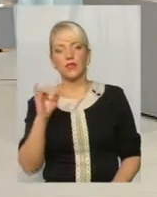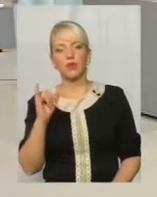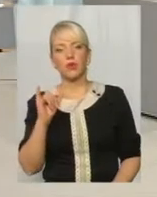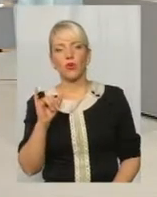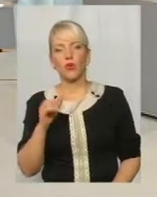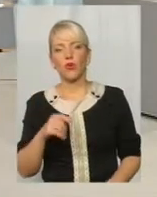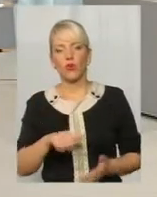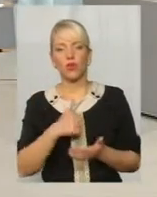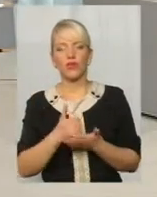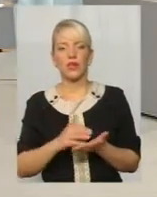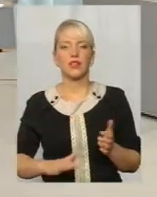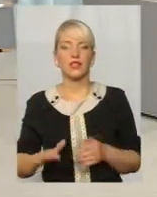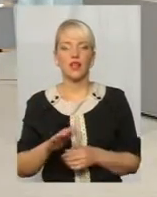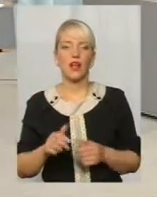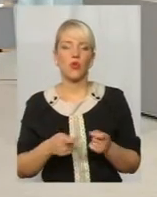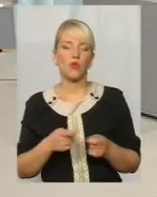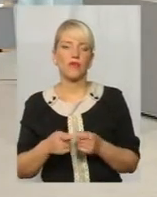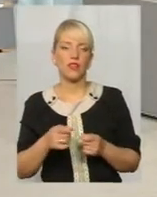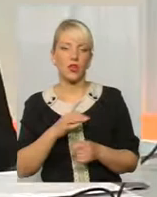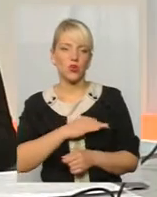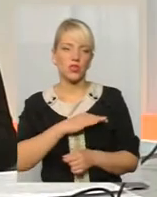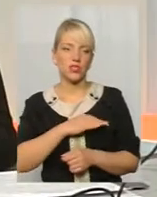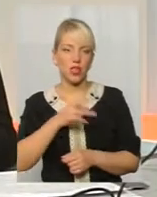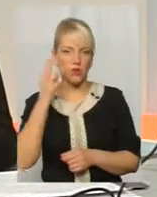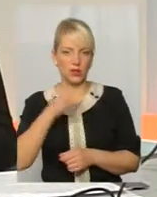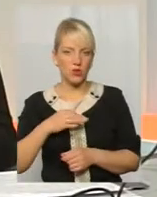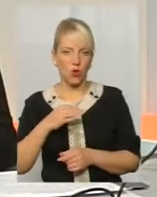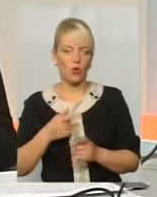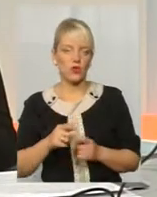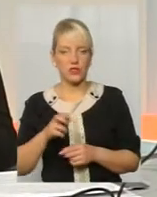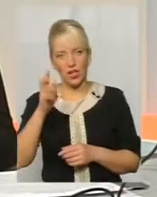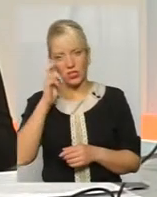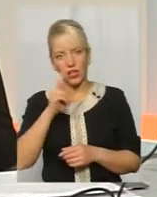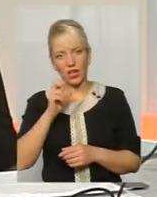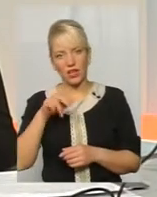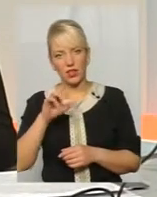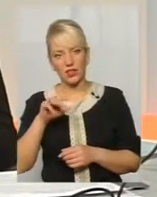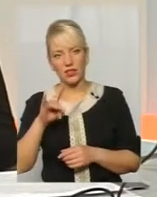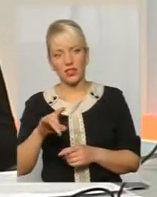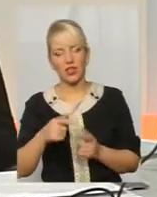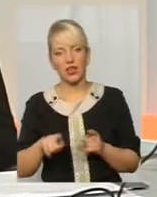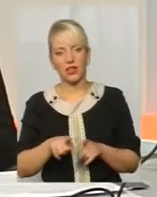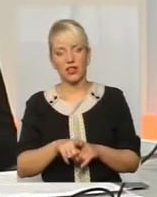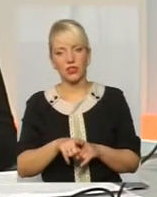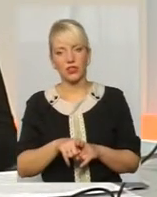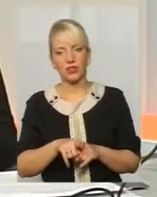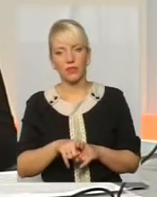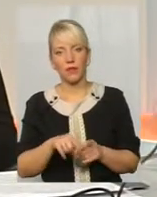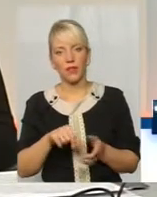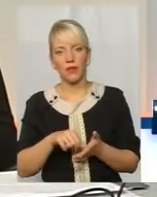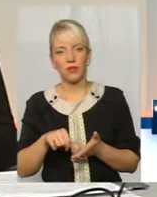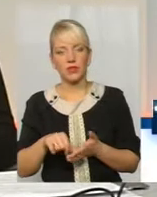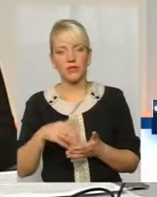Головного територіального управління юстиції у Хмельницькій області, Державного Держгеокадастру, а також